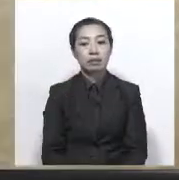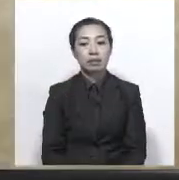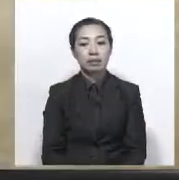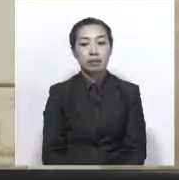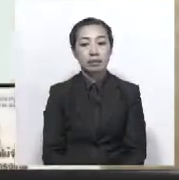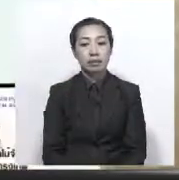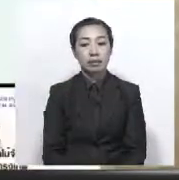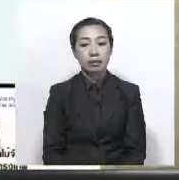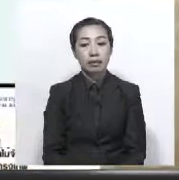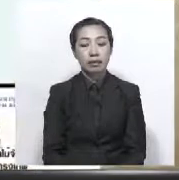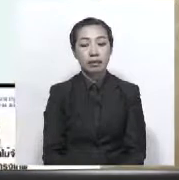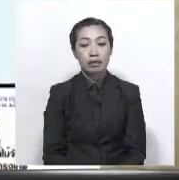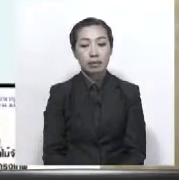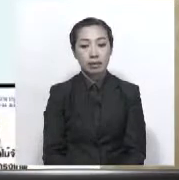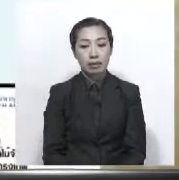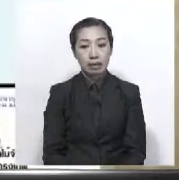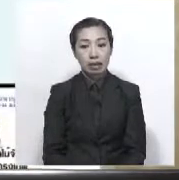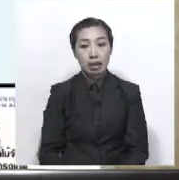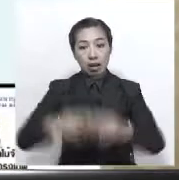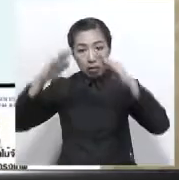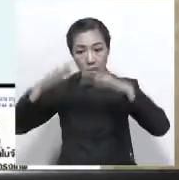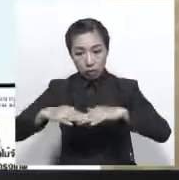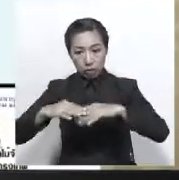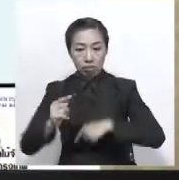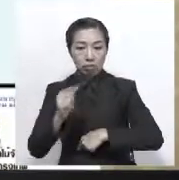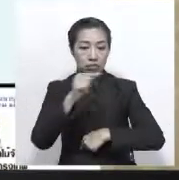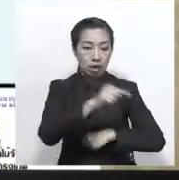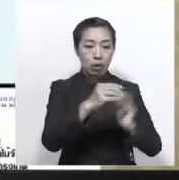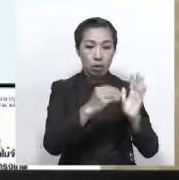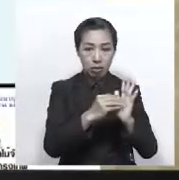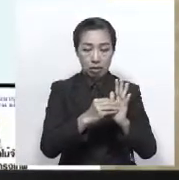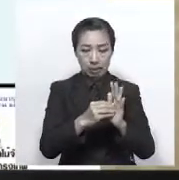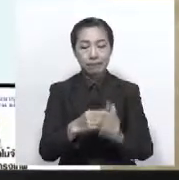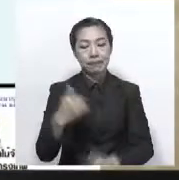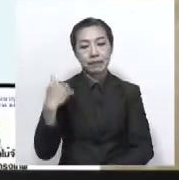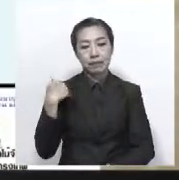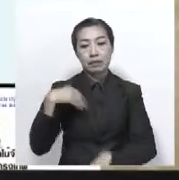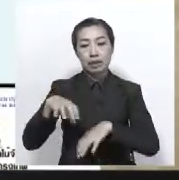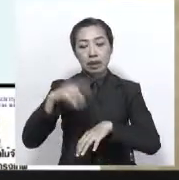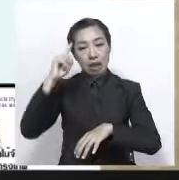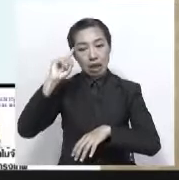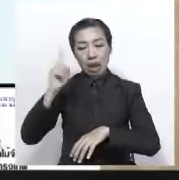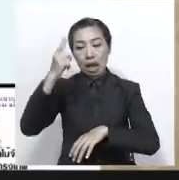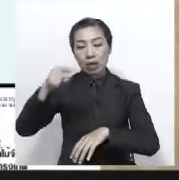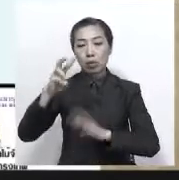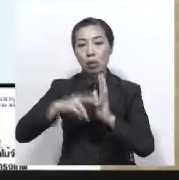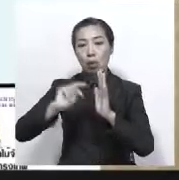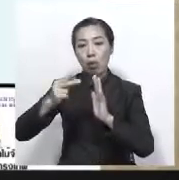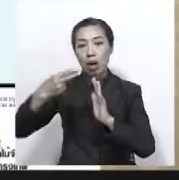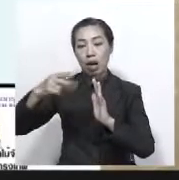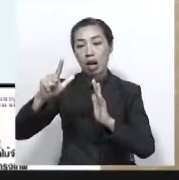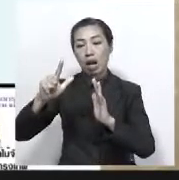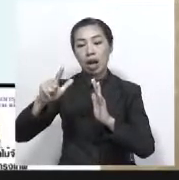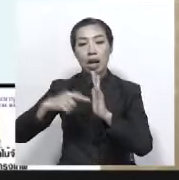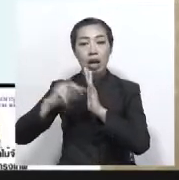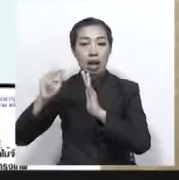ส่วนเรือข้ามฟากจากฝั่งทนมายังฝั่งพระนครทางกรมเจ้าท่าได้กำหนดให้ขึ้นที่ท่าวังหลังท่าวัดระฆัง